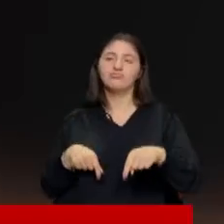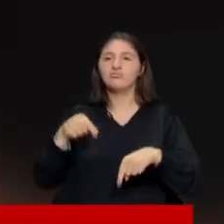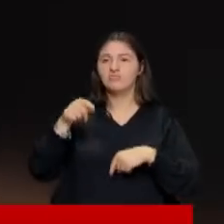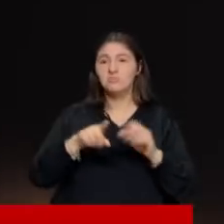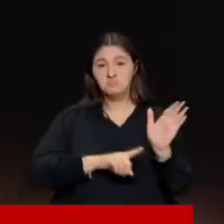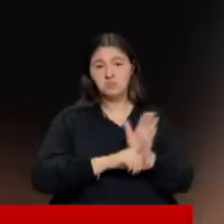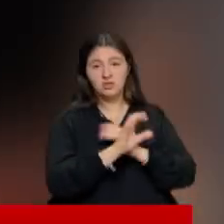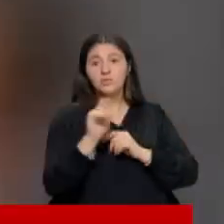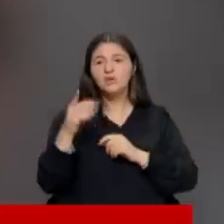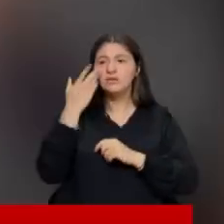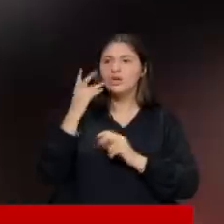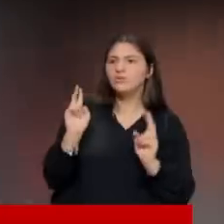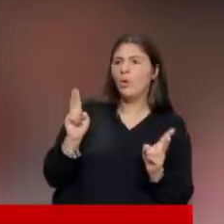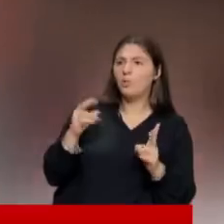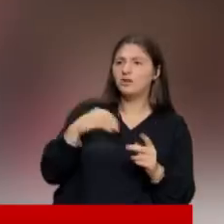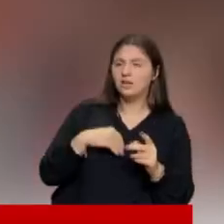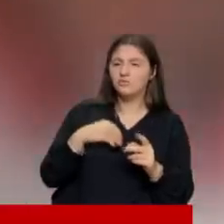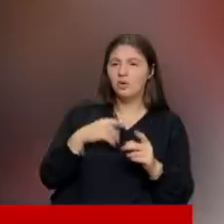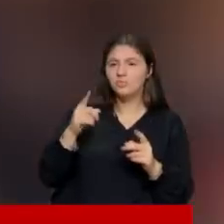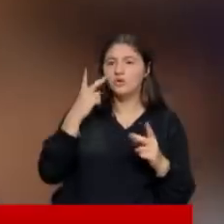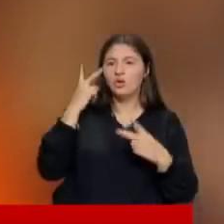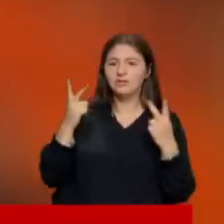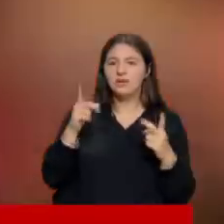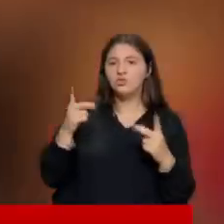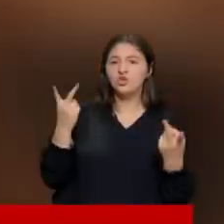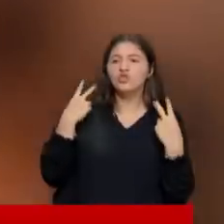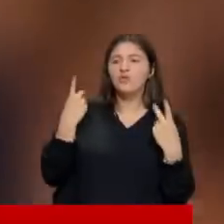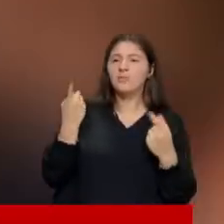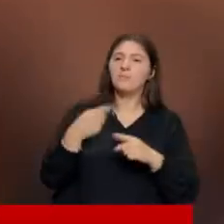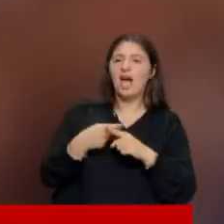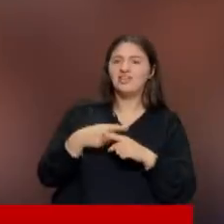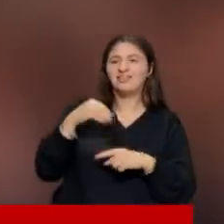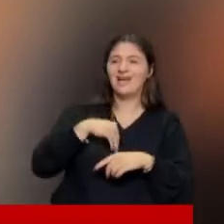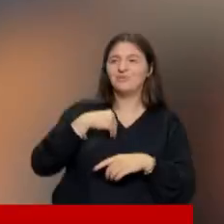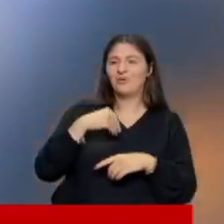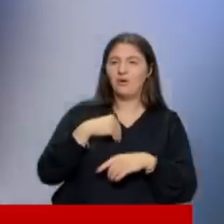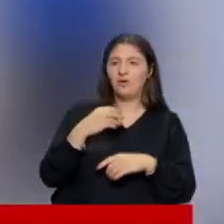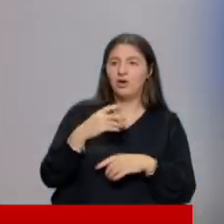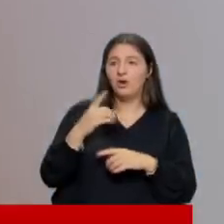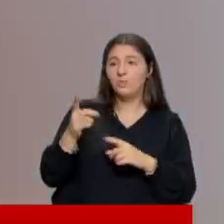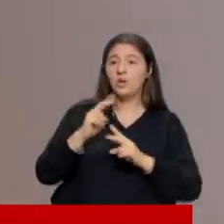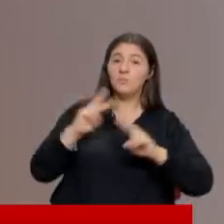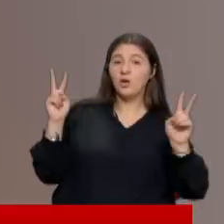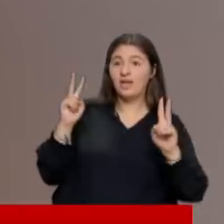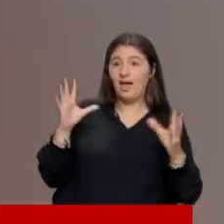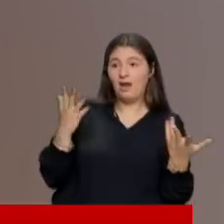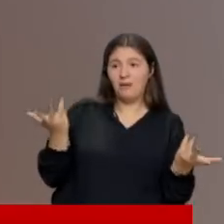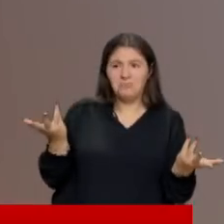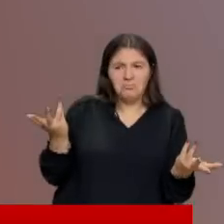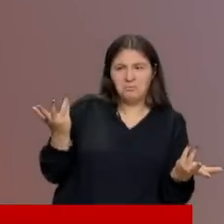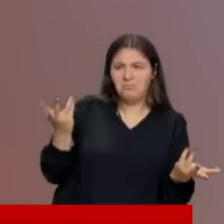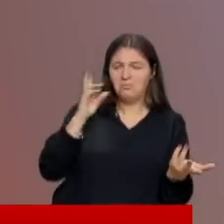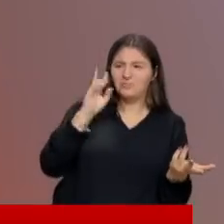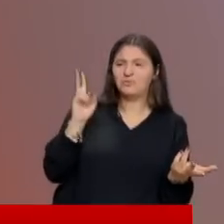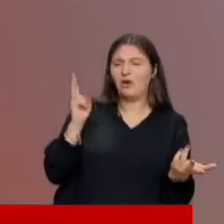bunu çok normal karşılıyor yani Hani bu gösterinin bu şovun bir parçasıymış Gibi Bu da Bir moda herhalde diye